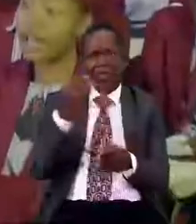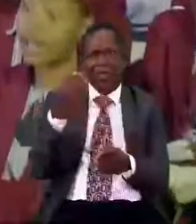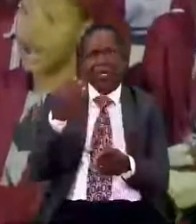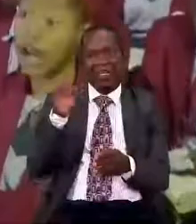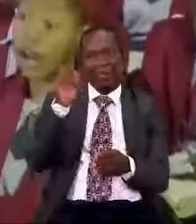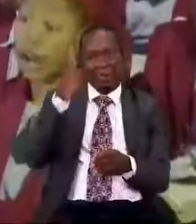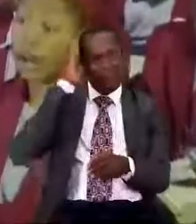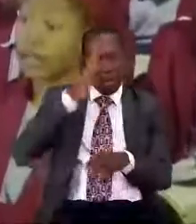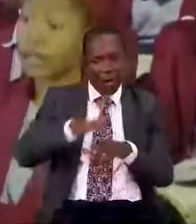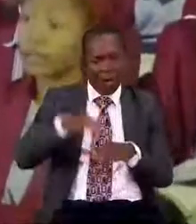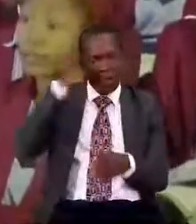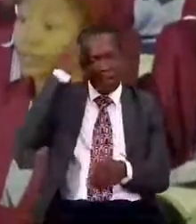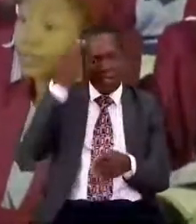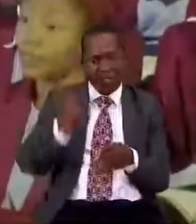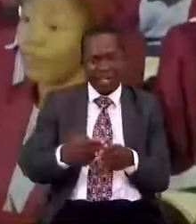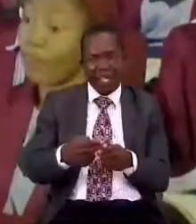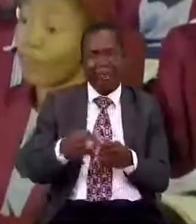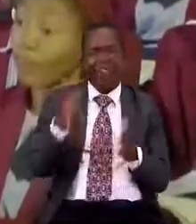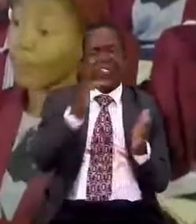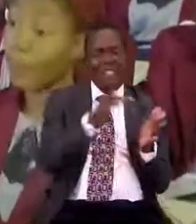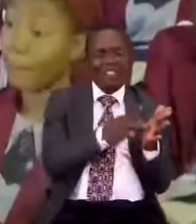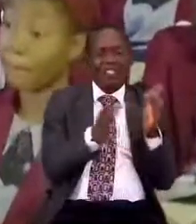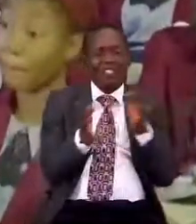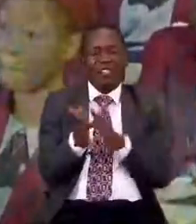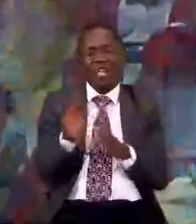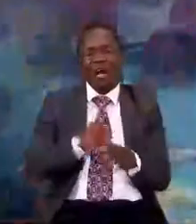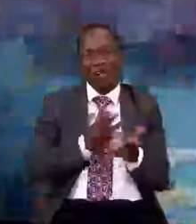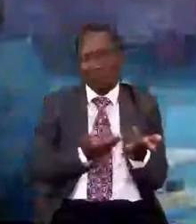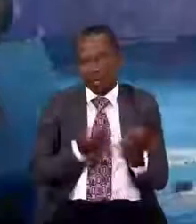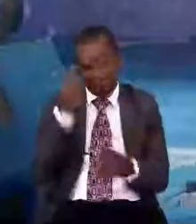Et tu lui donneras le nom de Jésus.